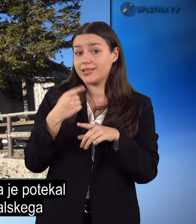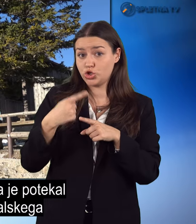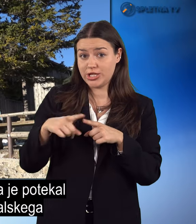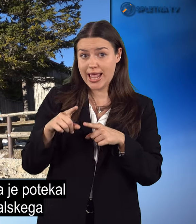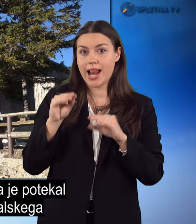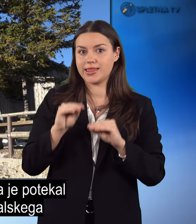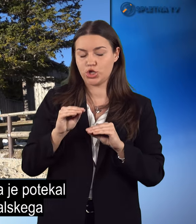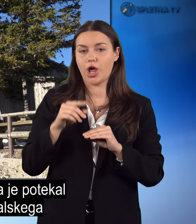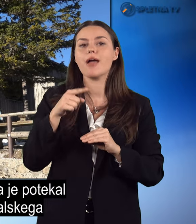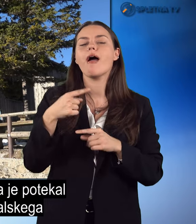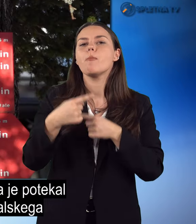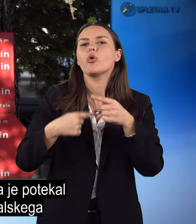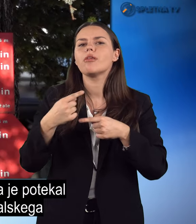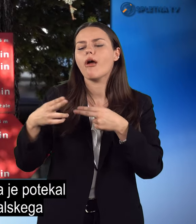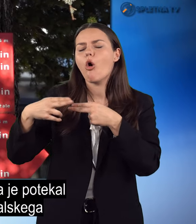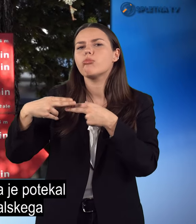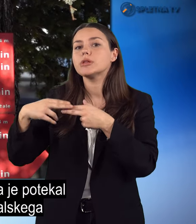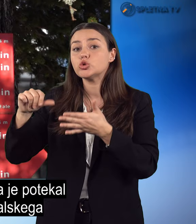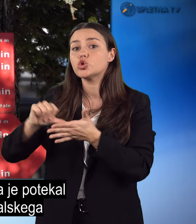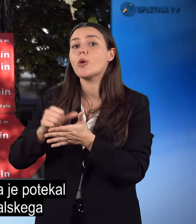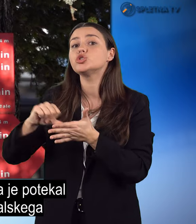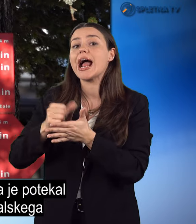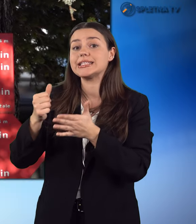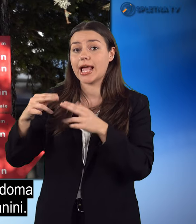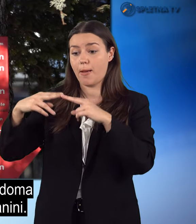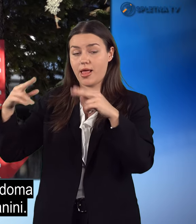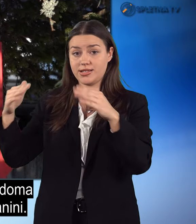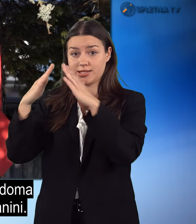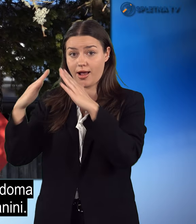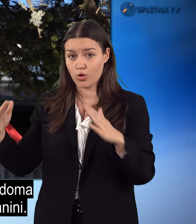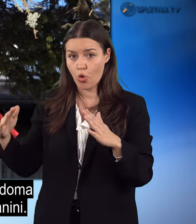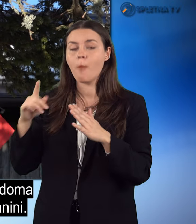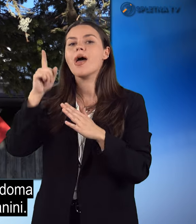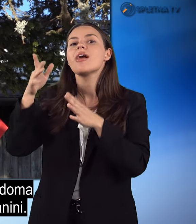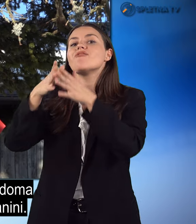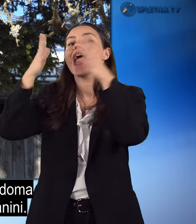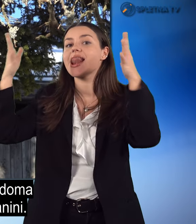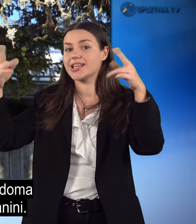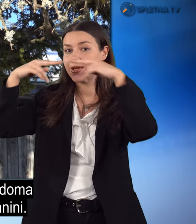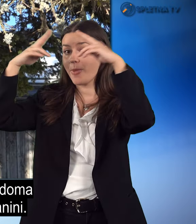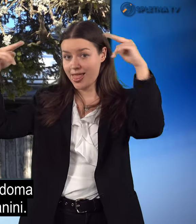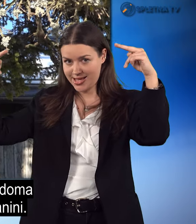Praktični del tečaja je potekal v bližini Domžalskega planinskega doma na Veliki planini.